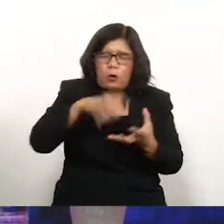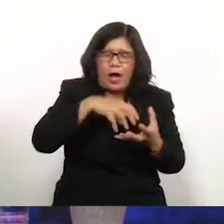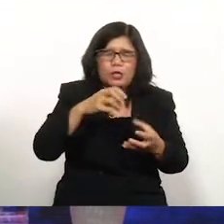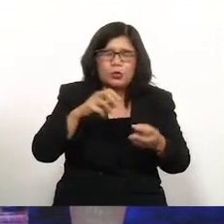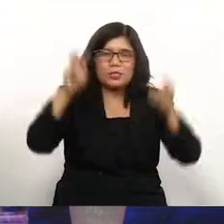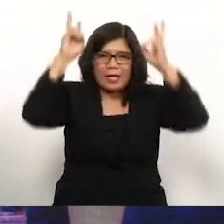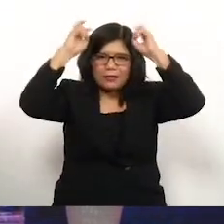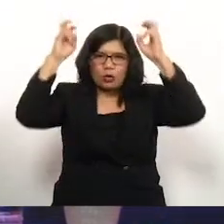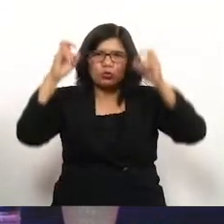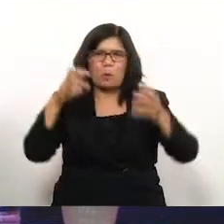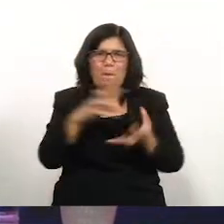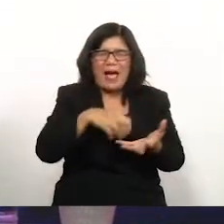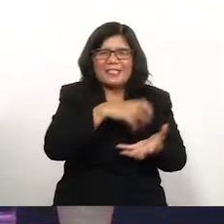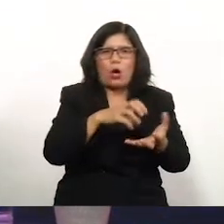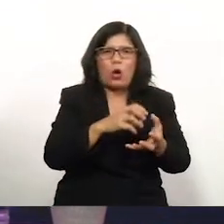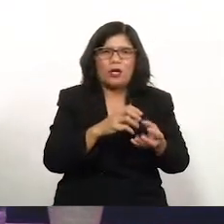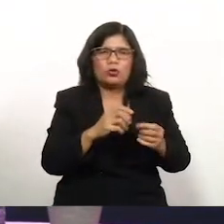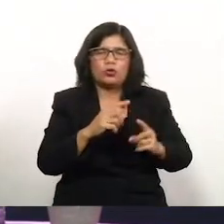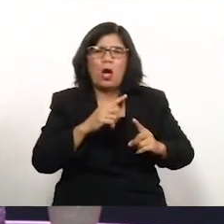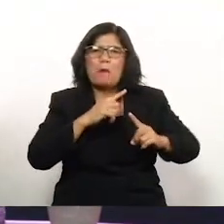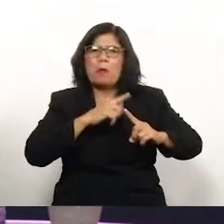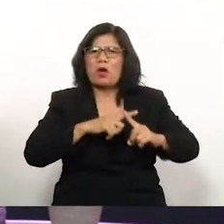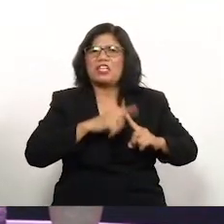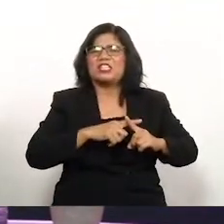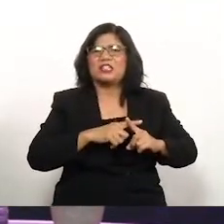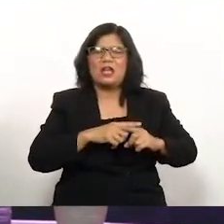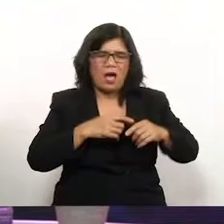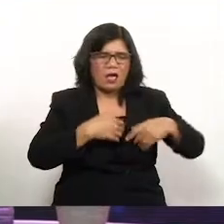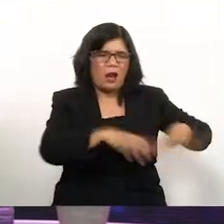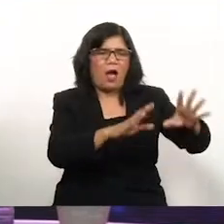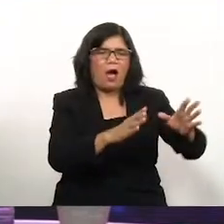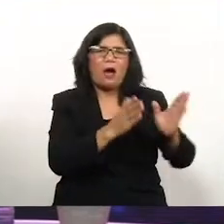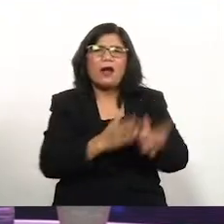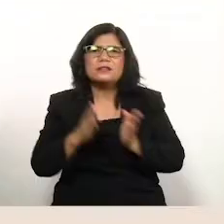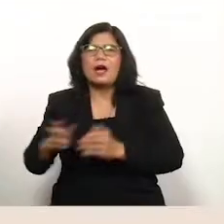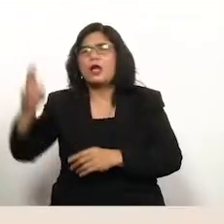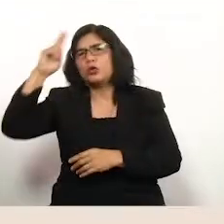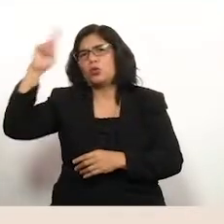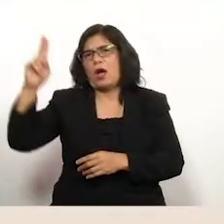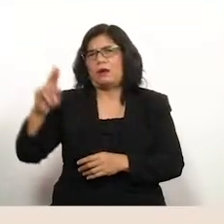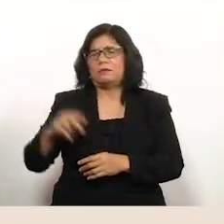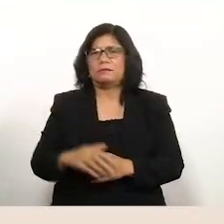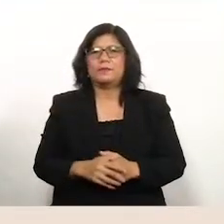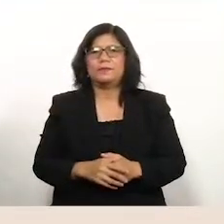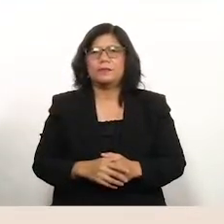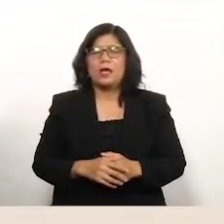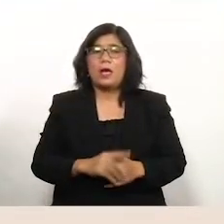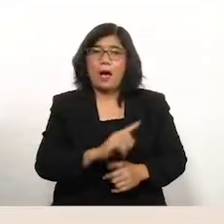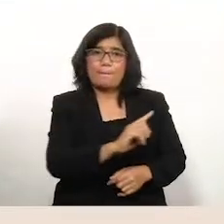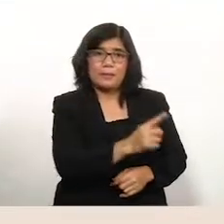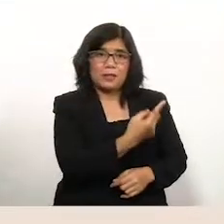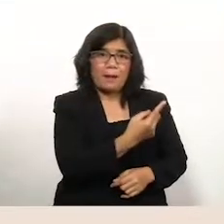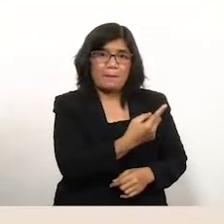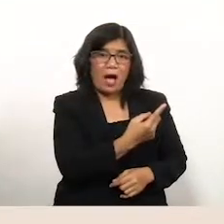untuk mengacau kanan untuk membuat kekristenan kehilangan rancangan Tuhan yang sebenarnya Hai kalau yang